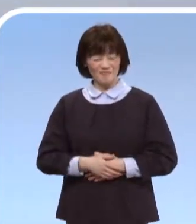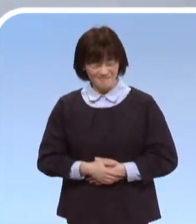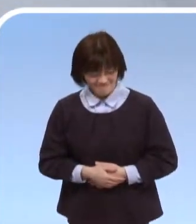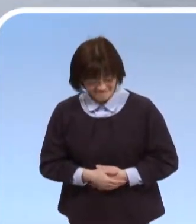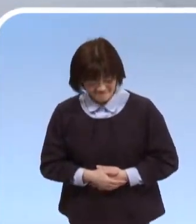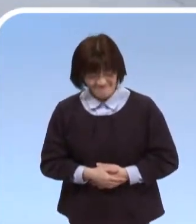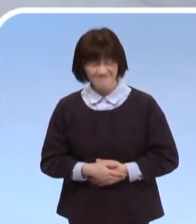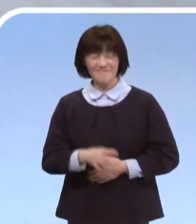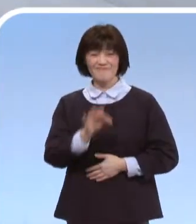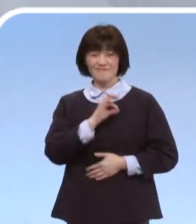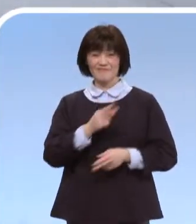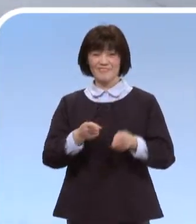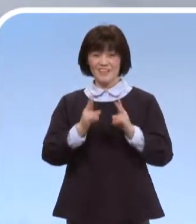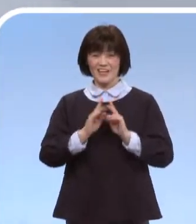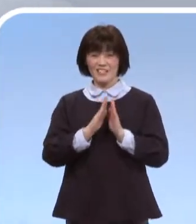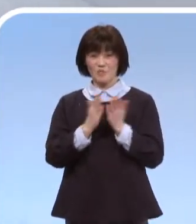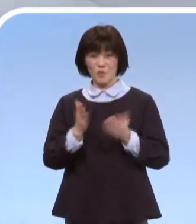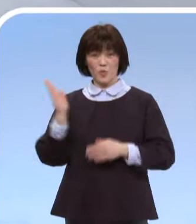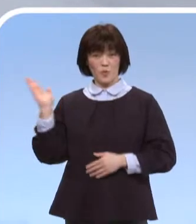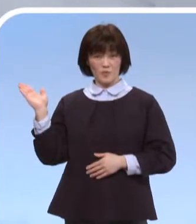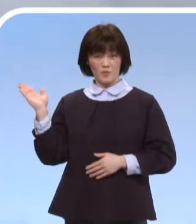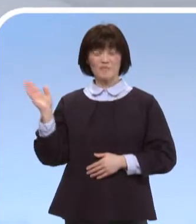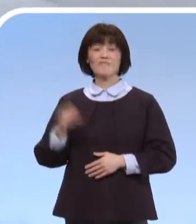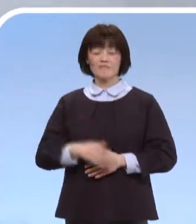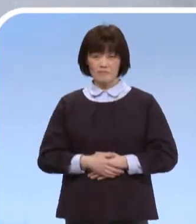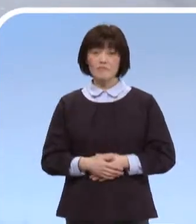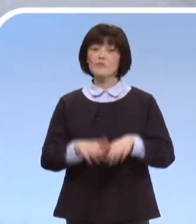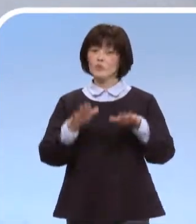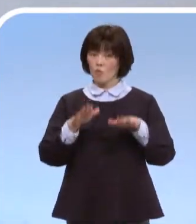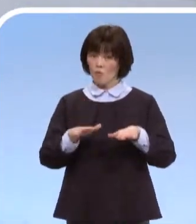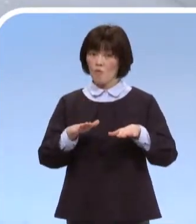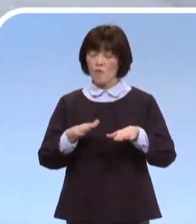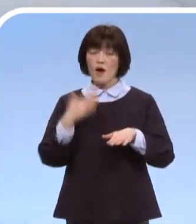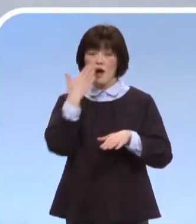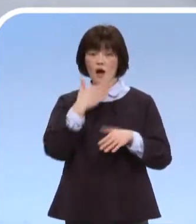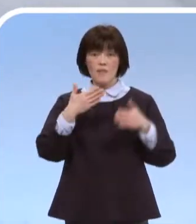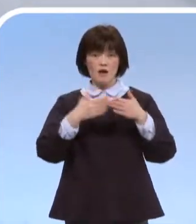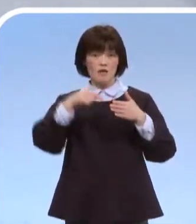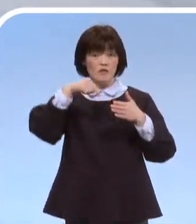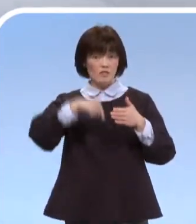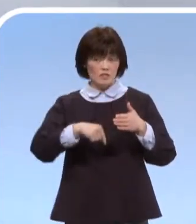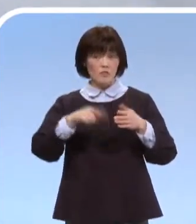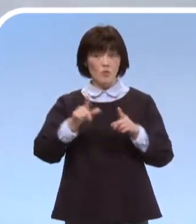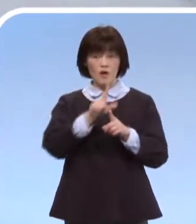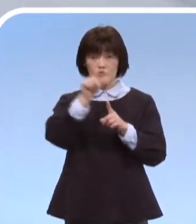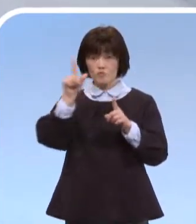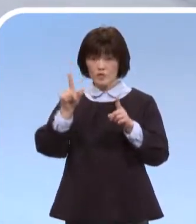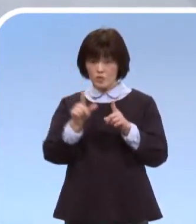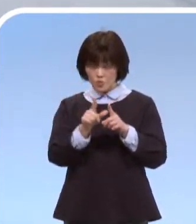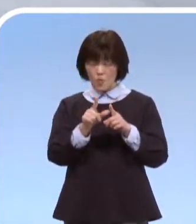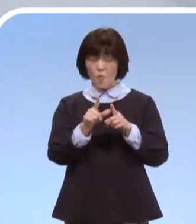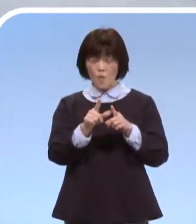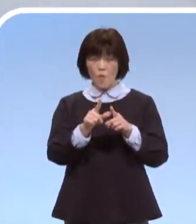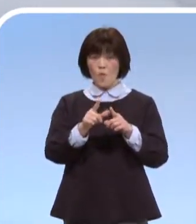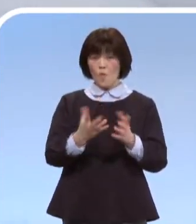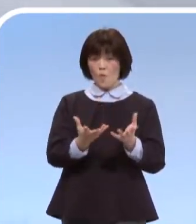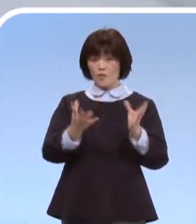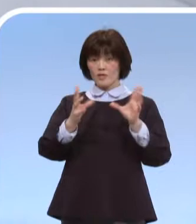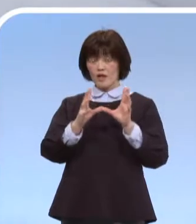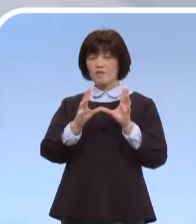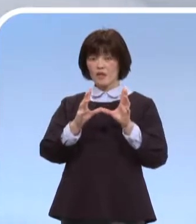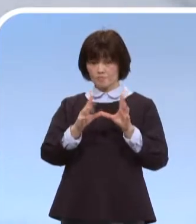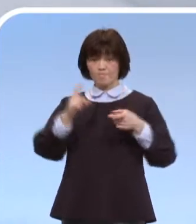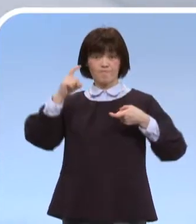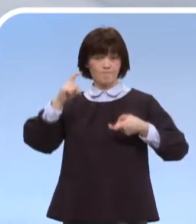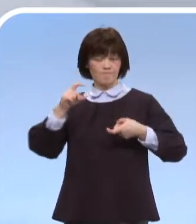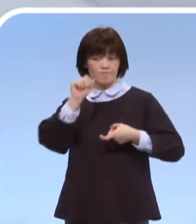皆さんおはようございます、橋本雅子です。今回は尼崎市にあります NPO 法人